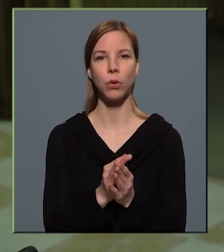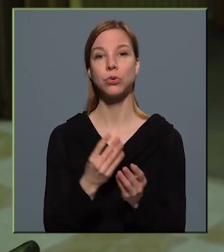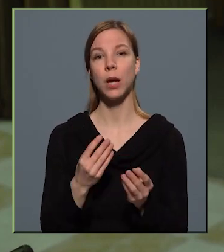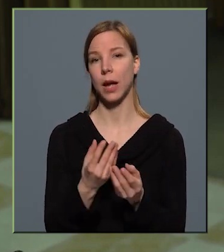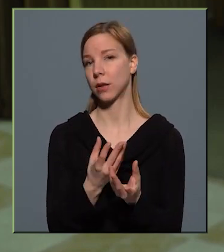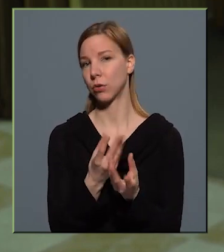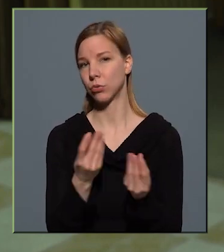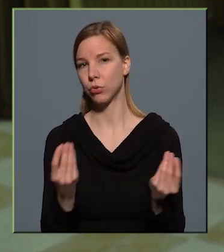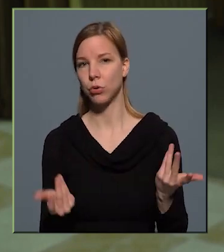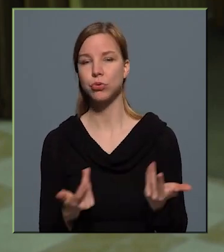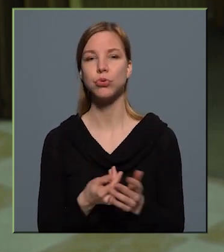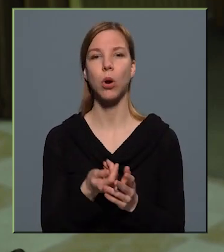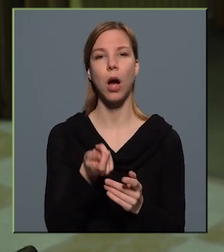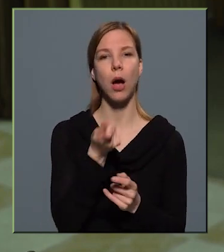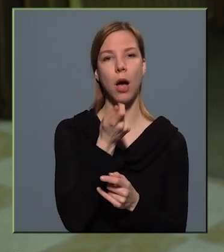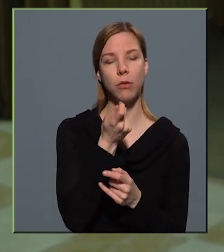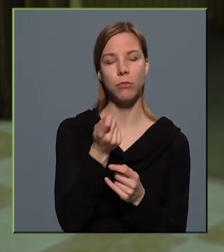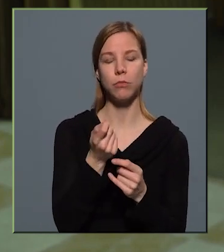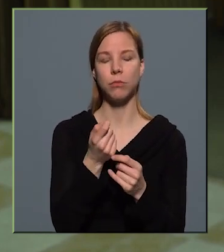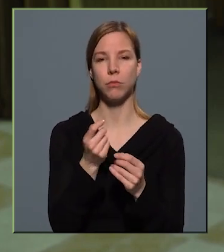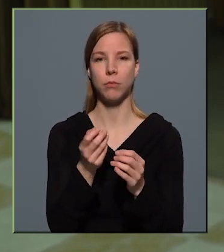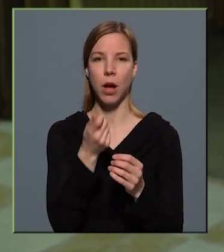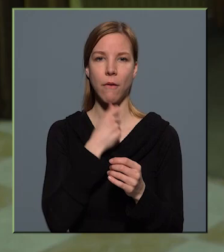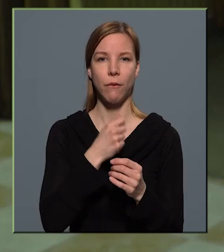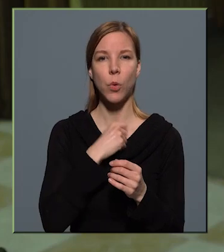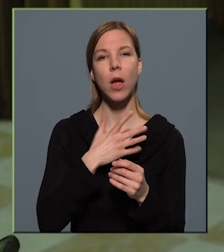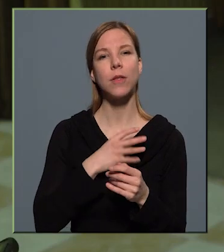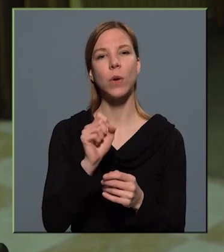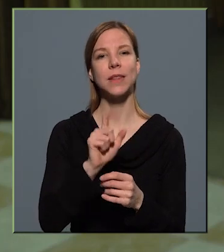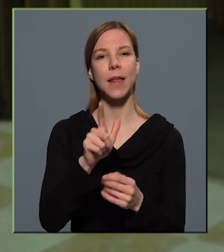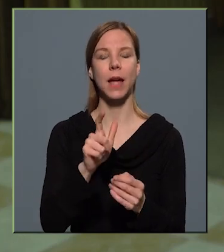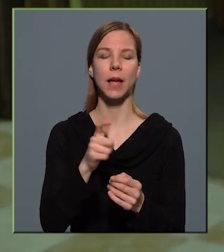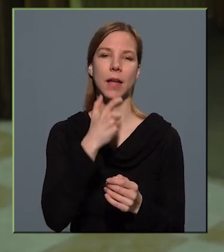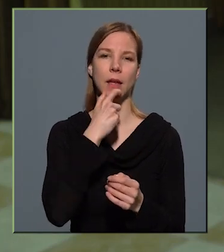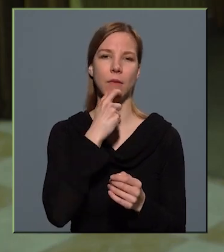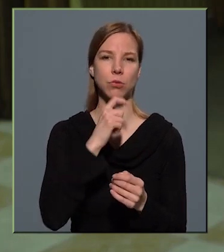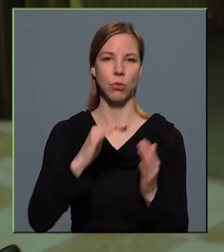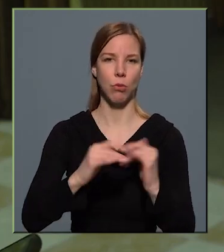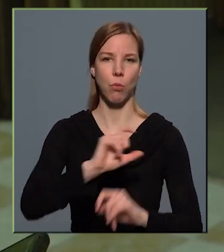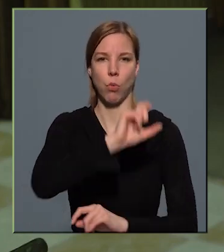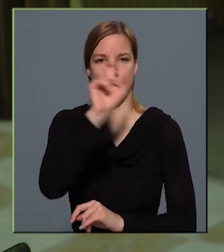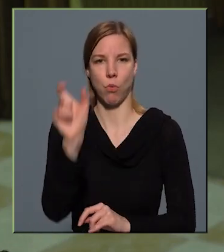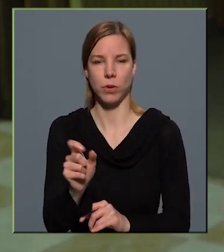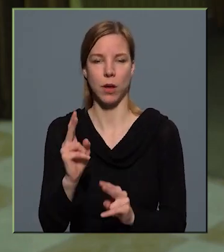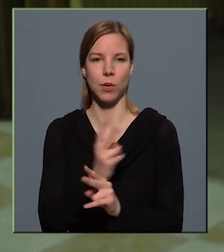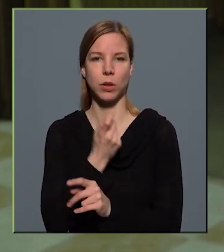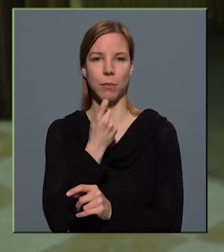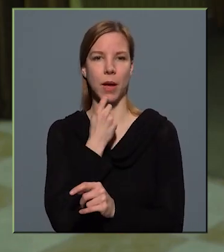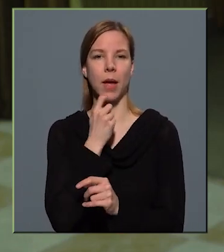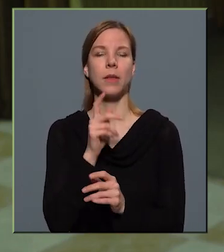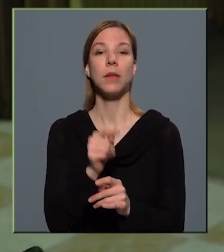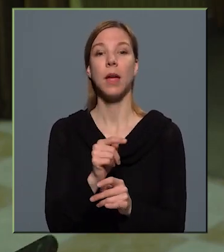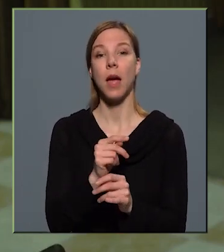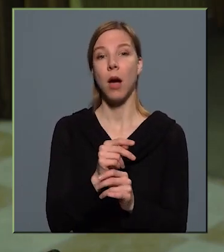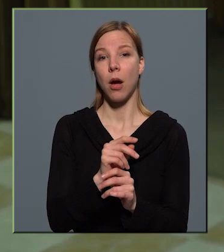sokat fogyasztok, és 12 éves korom óta fogyasztó vagyok, úgyhogy ez mindenképp az, hogy jobban belelátok,